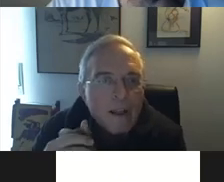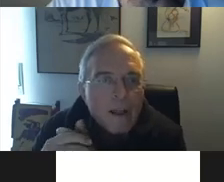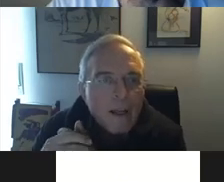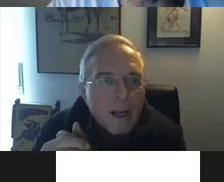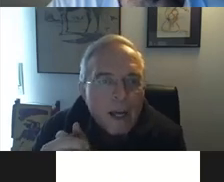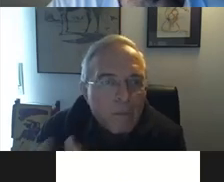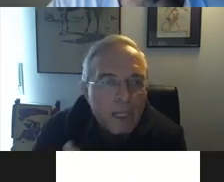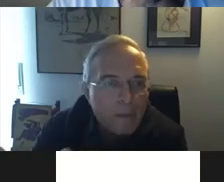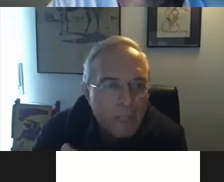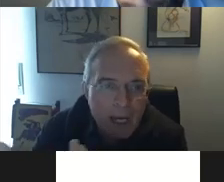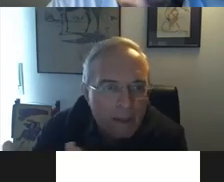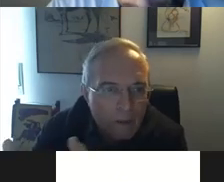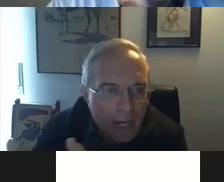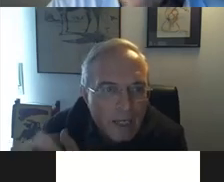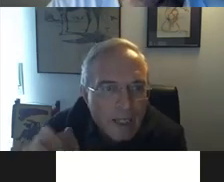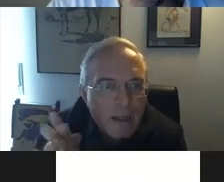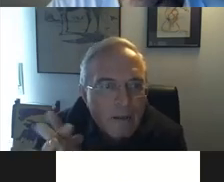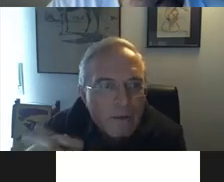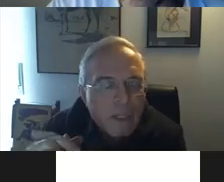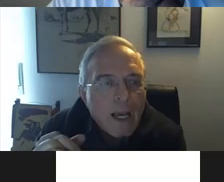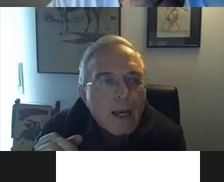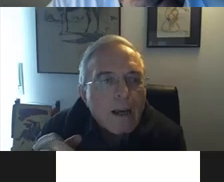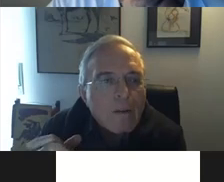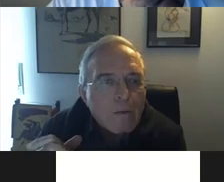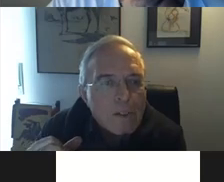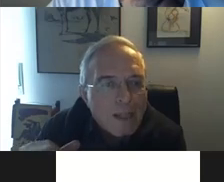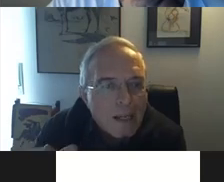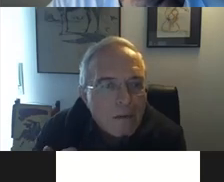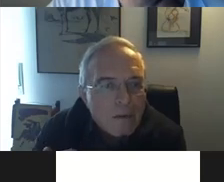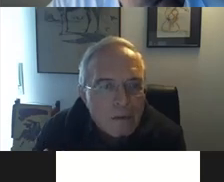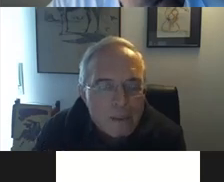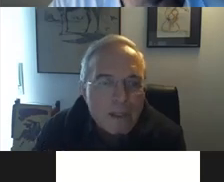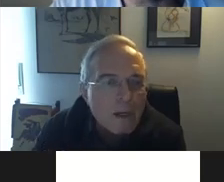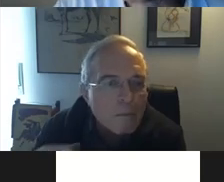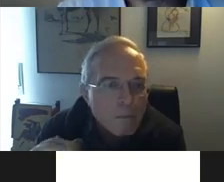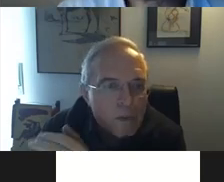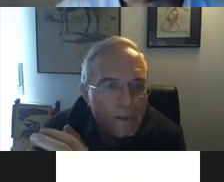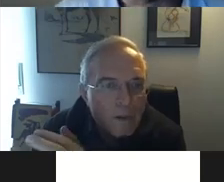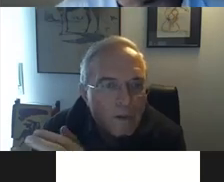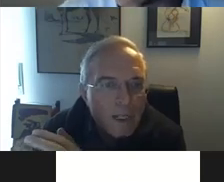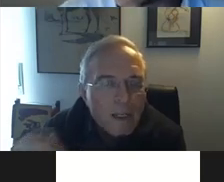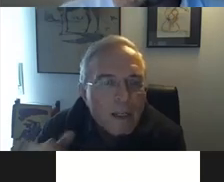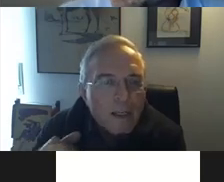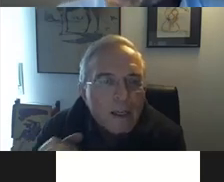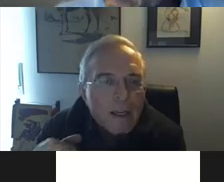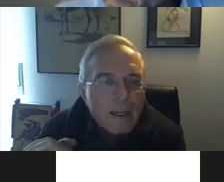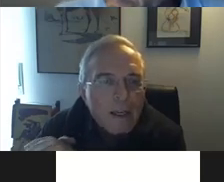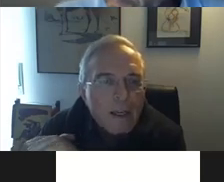almeno in termini elettorali che lui ha conquistato con questa posizione